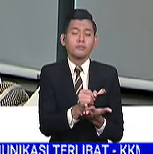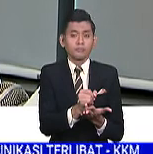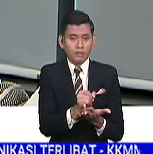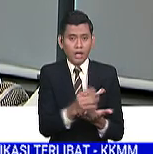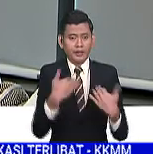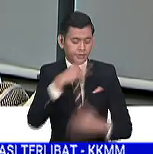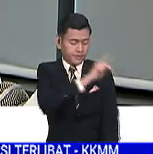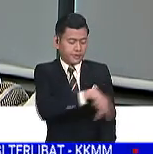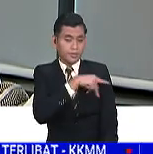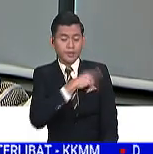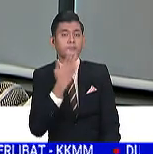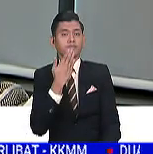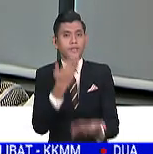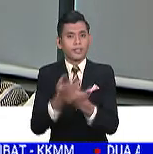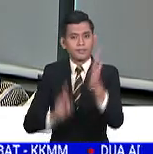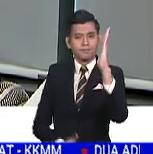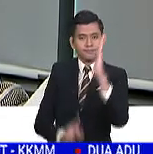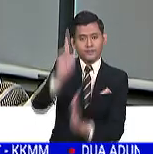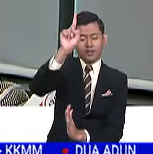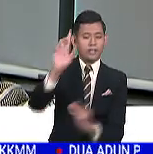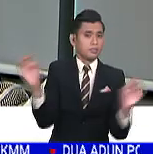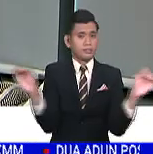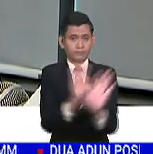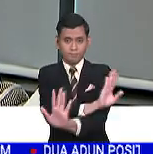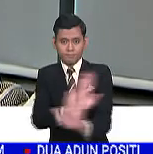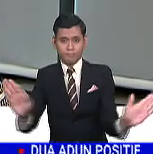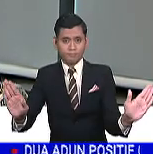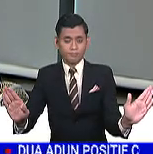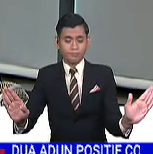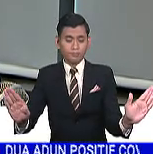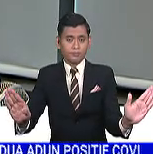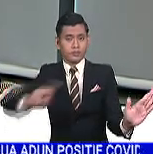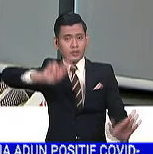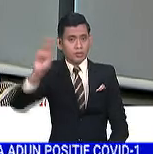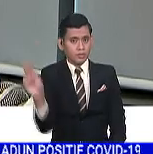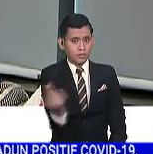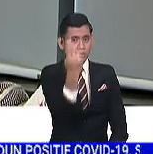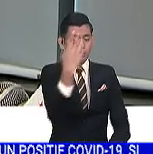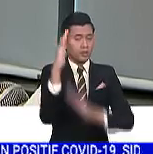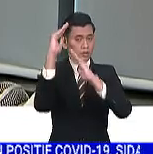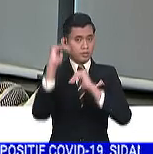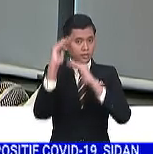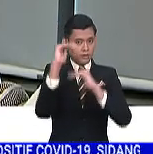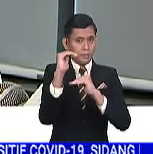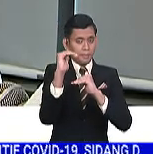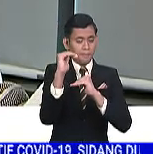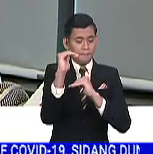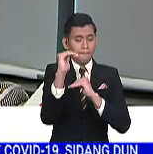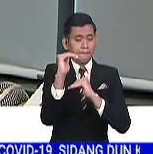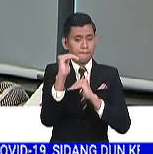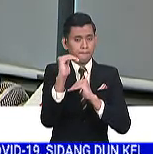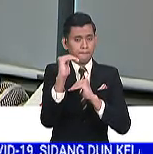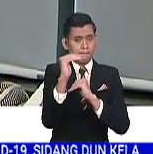diri yang tinggi, tidak hanya bergantung kepada